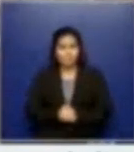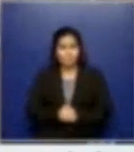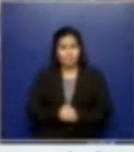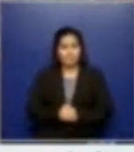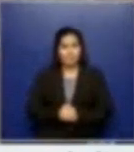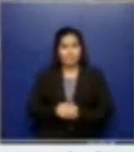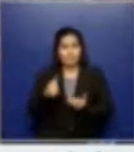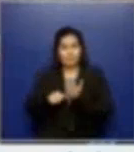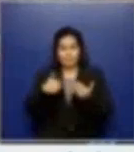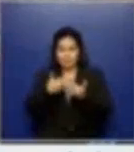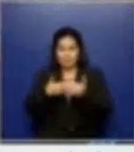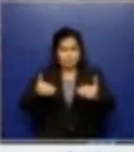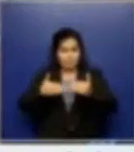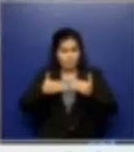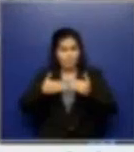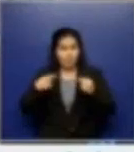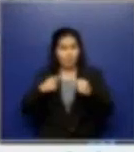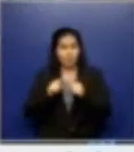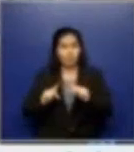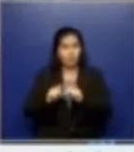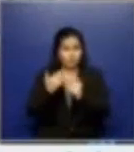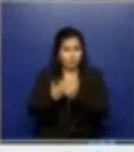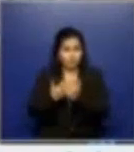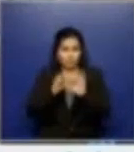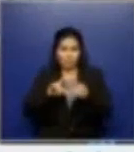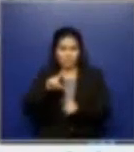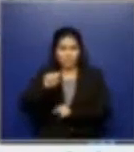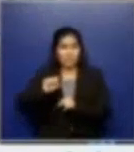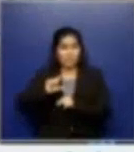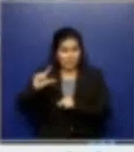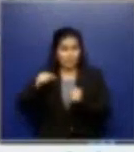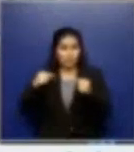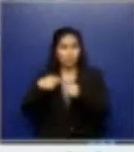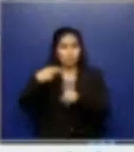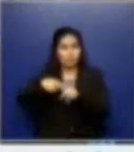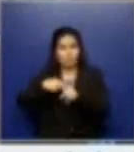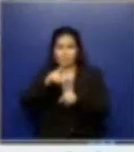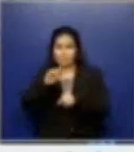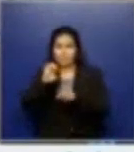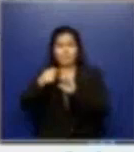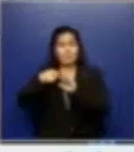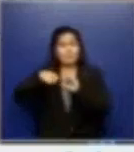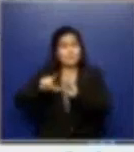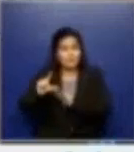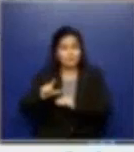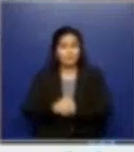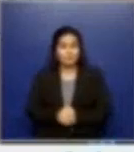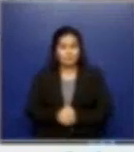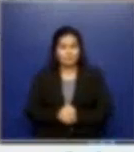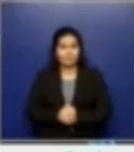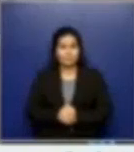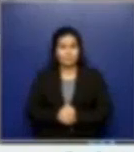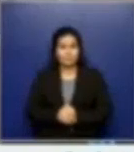นี้เข้าคลังเยอะด้วยเกือบแสนล้านหลายแสนล้านน่ะได้จากดีเซลเนี่ยแล้วก็มาพบกับชาดาพูดนี่ถูกต้อง